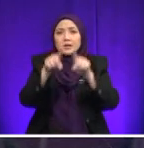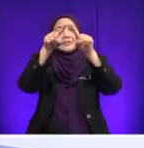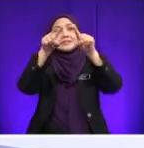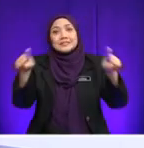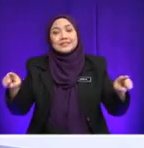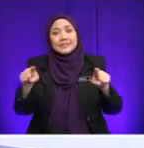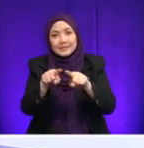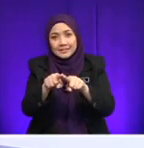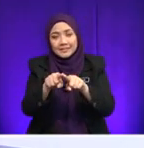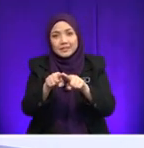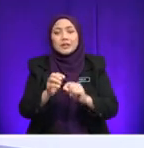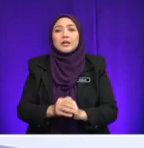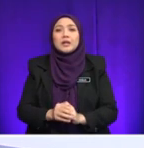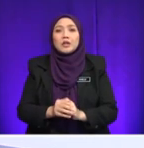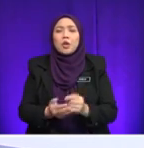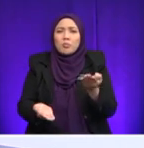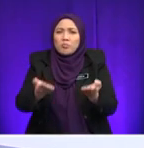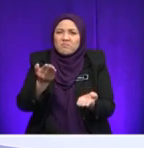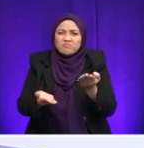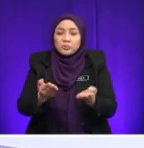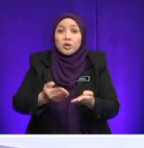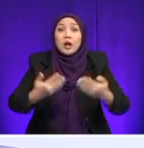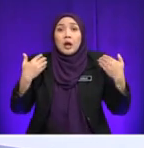sebab bila ada hujan tuh aliran